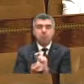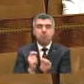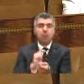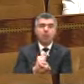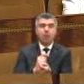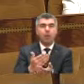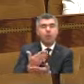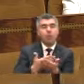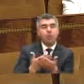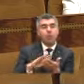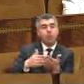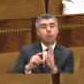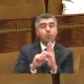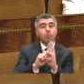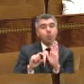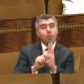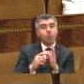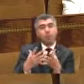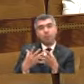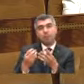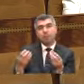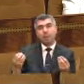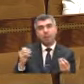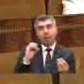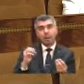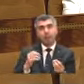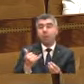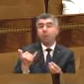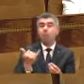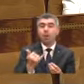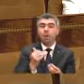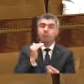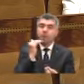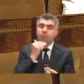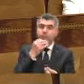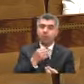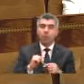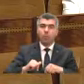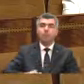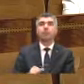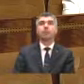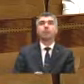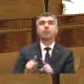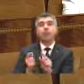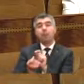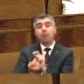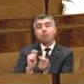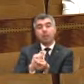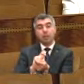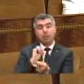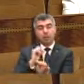السوسيوثقافية. هذه المواضيع وغيرها كثير يتطلب تدخلكم الفوري السيد الوزير لمراجعة مدونة